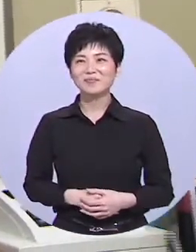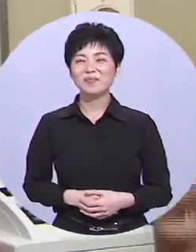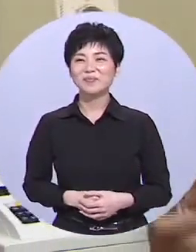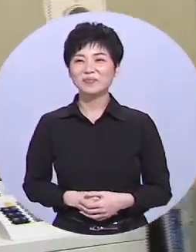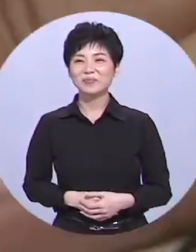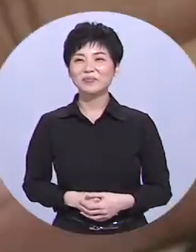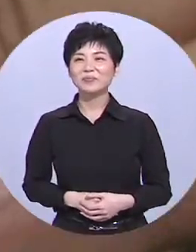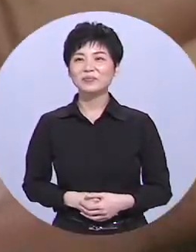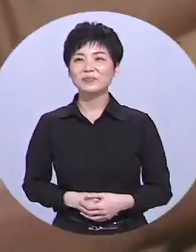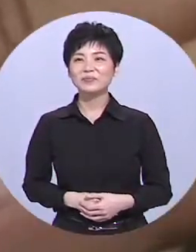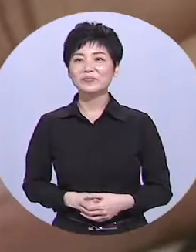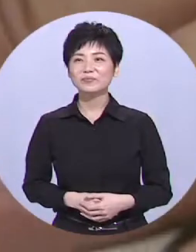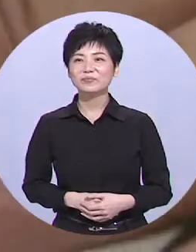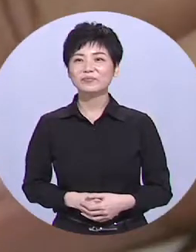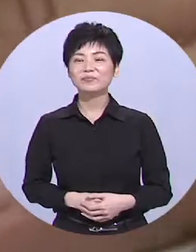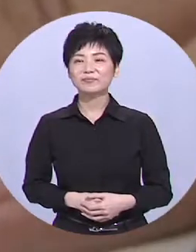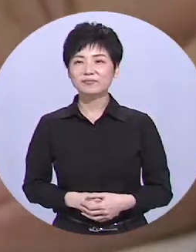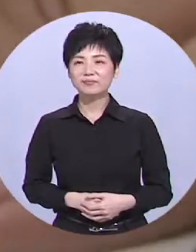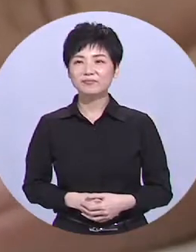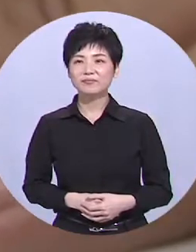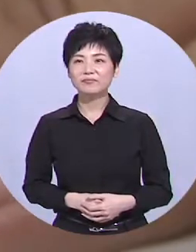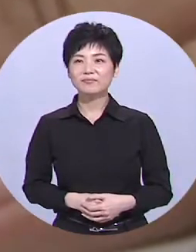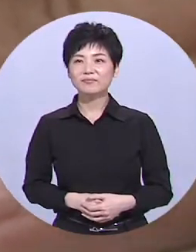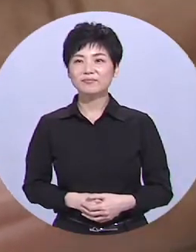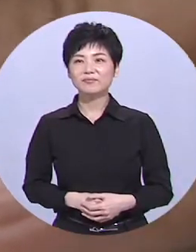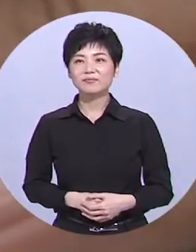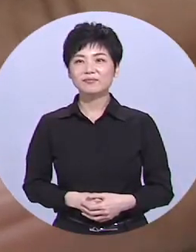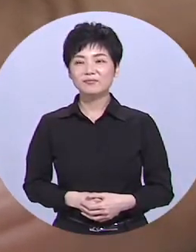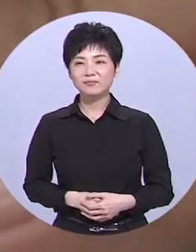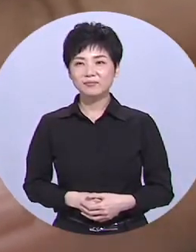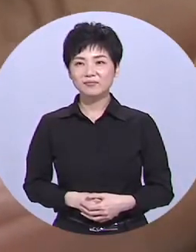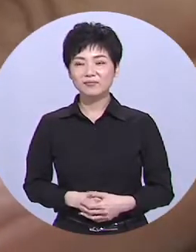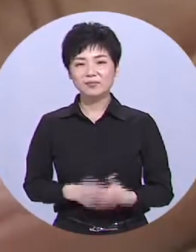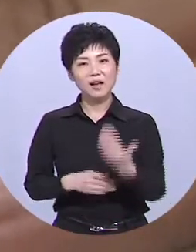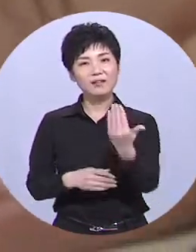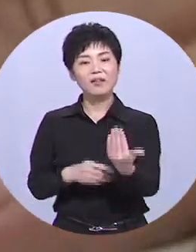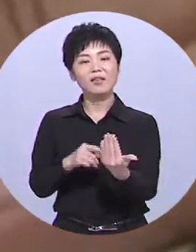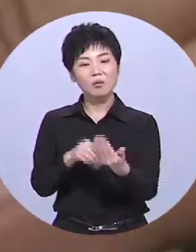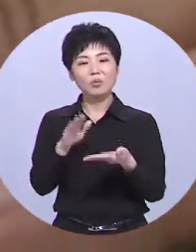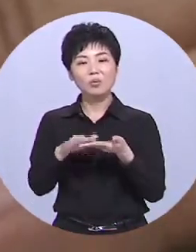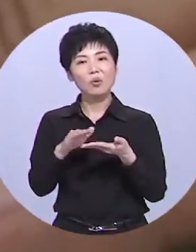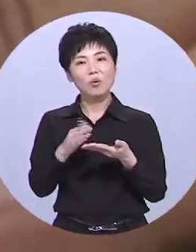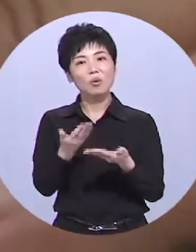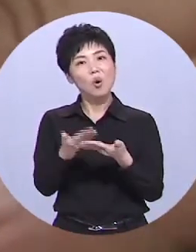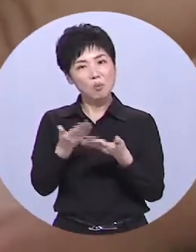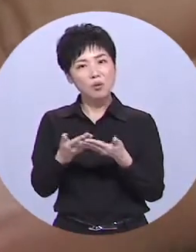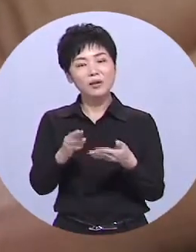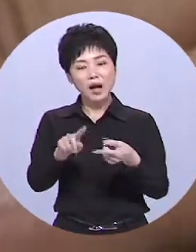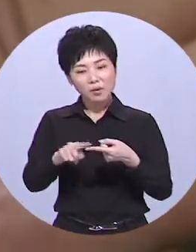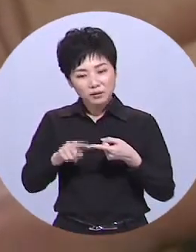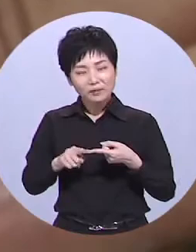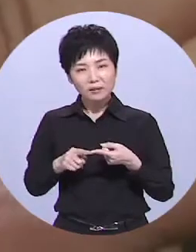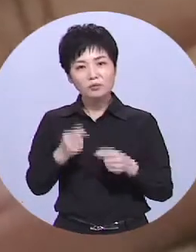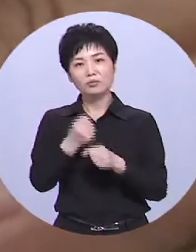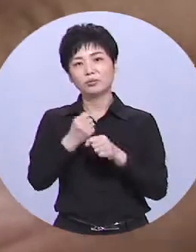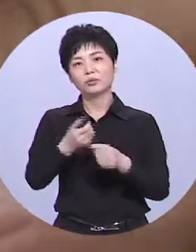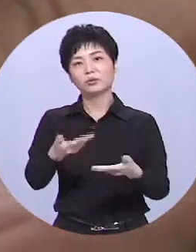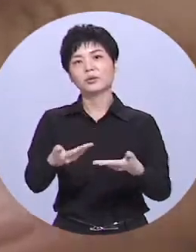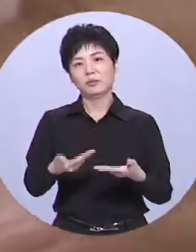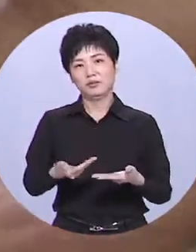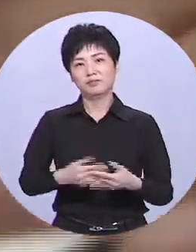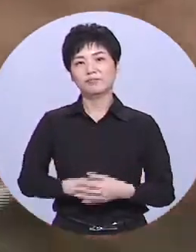した方がいいのかな。 このように冗談を交えながら相手のニーズに合わせて作っていくそうです。